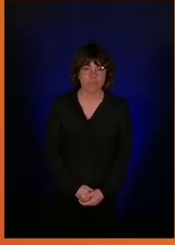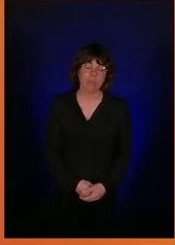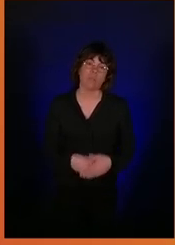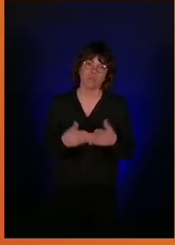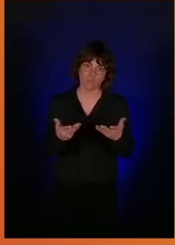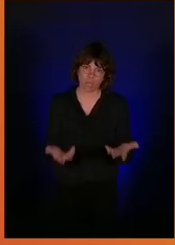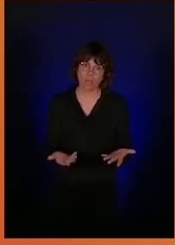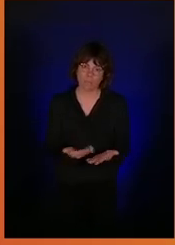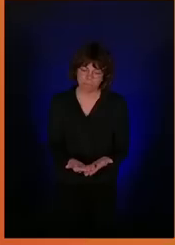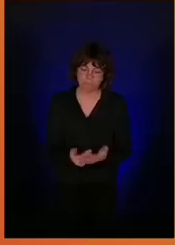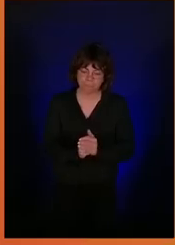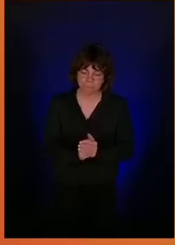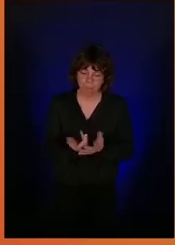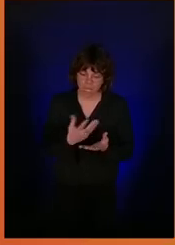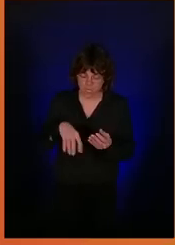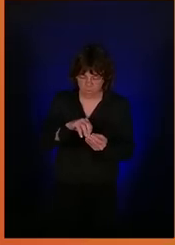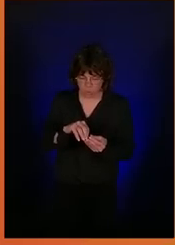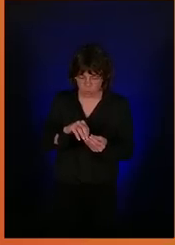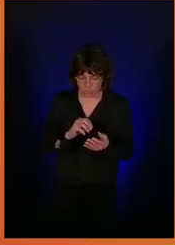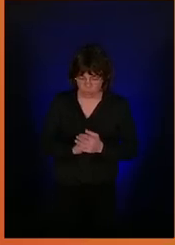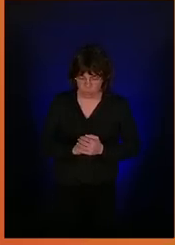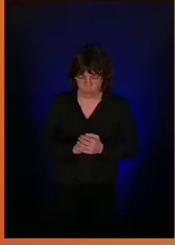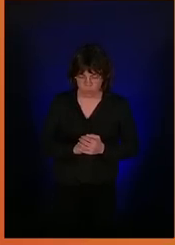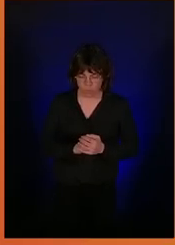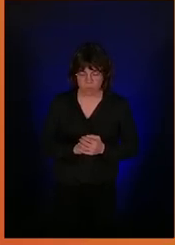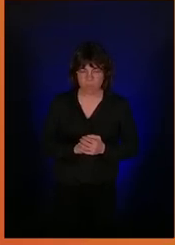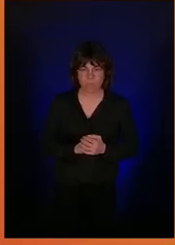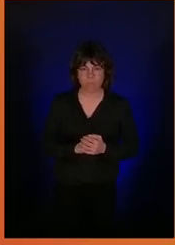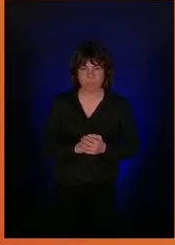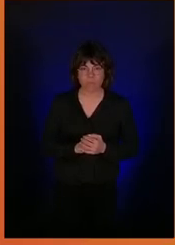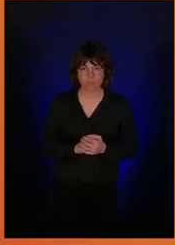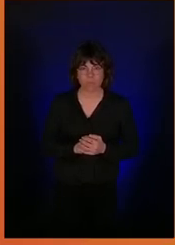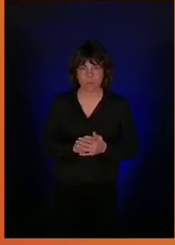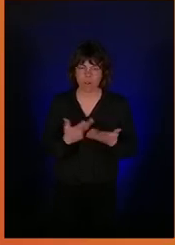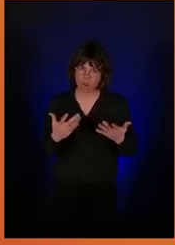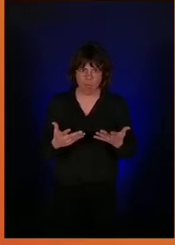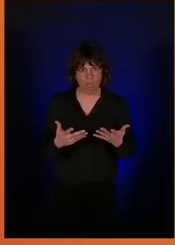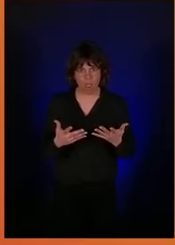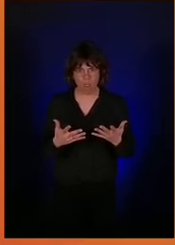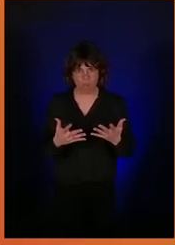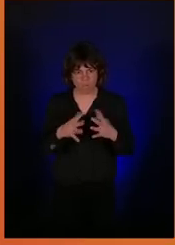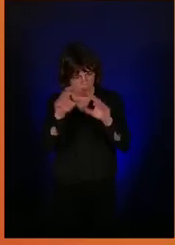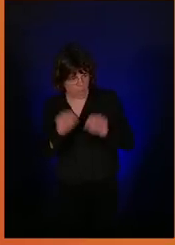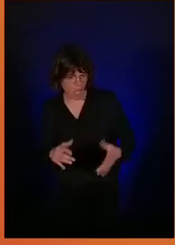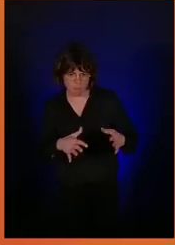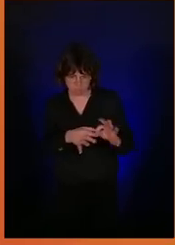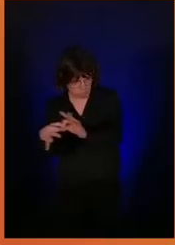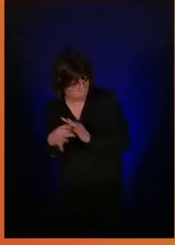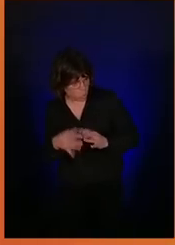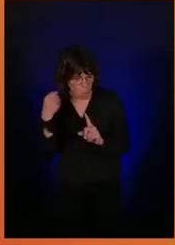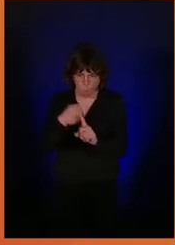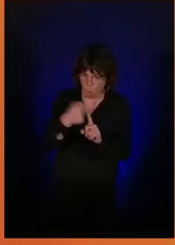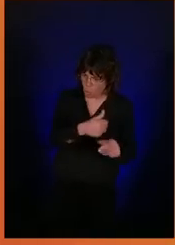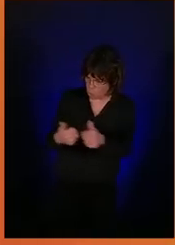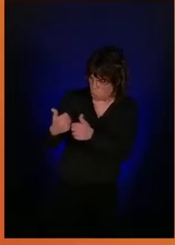point, j'ajoute que quand même, cette formidable lutte que nous sommes en train de mener montre que